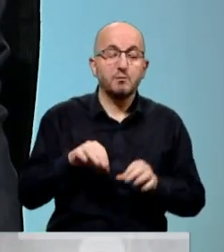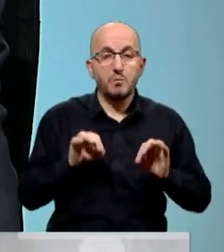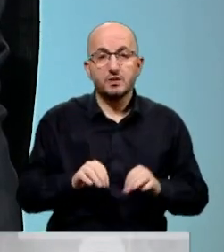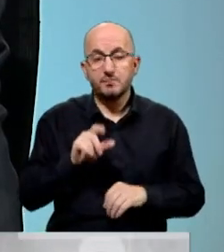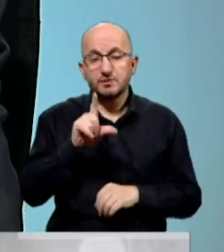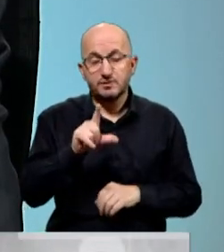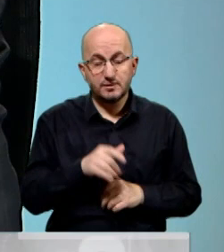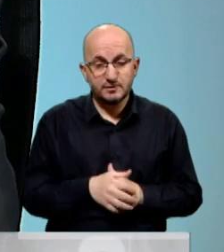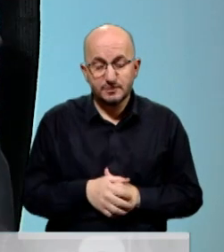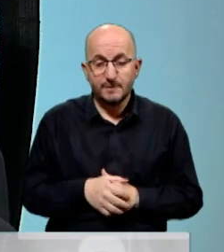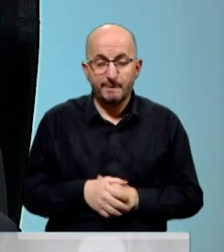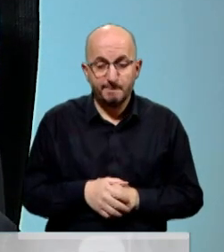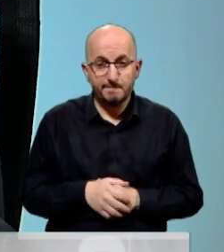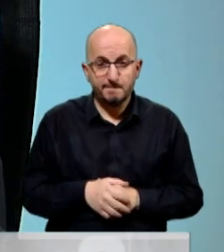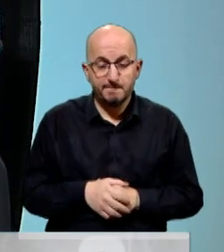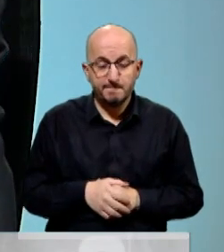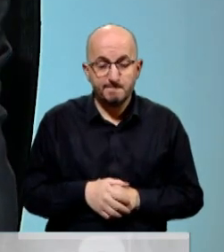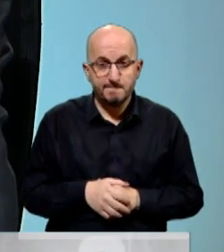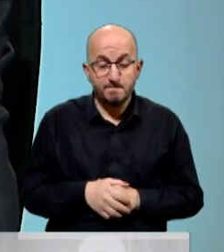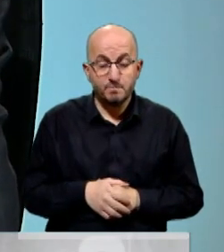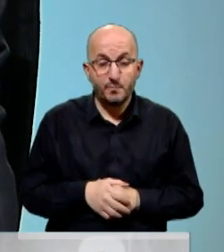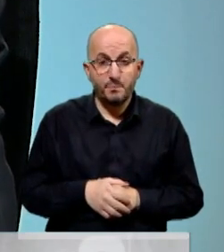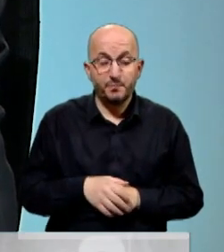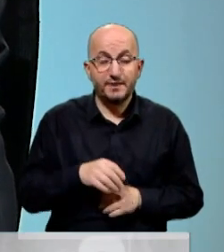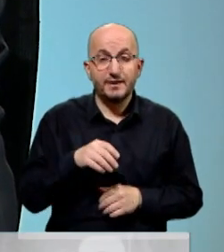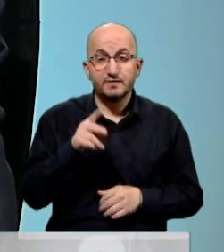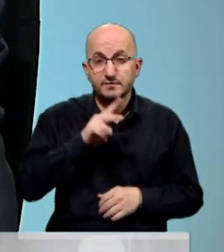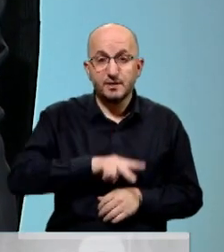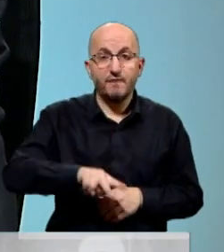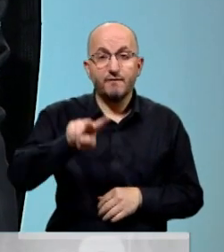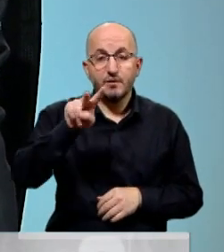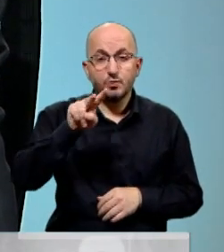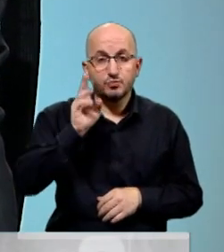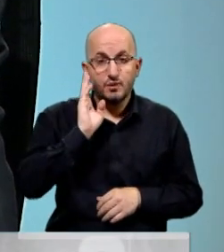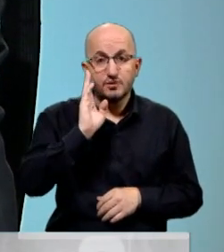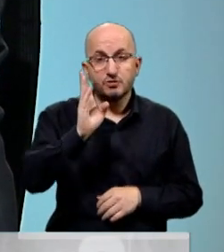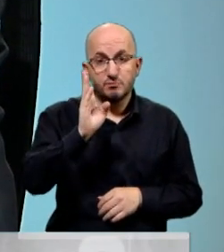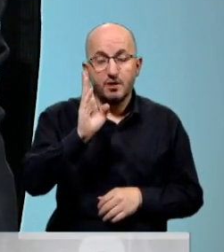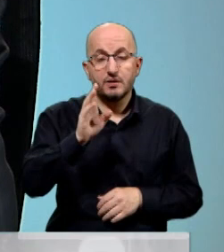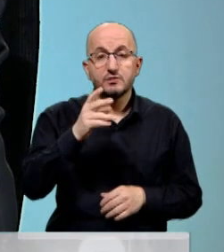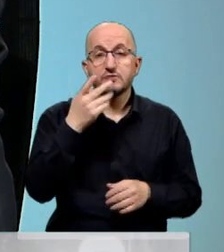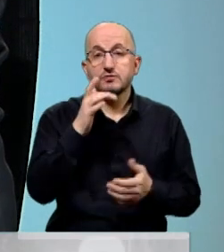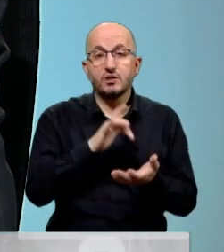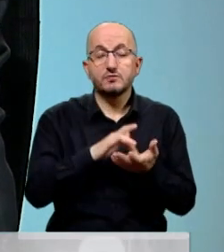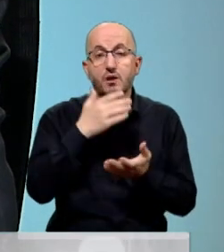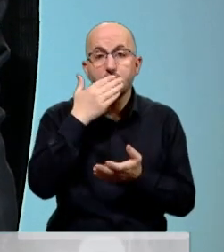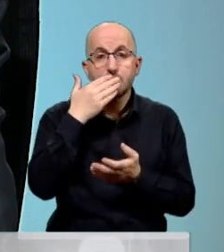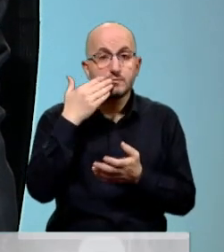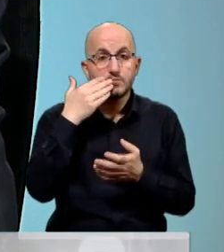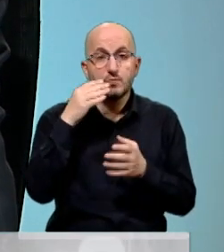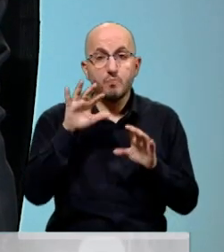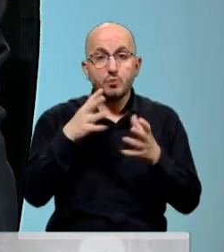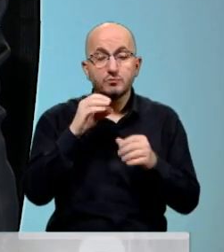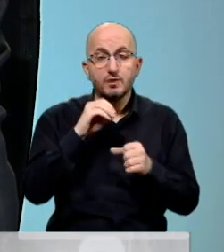lazım. Artık tekrar baştan başlaması gerekir. Yani sefer, yolculuğa çıkmak, kefaret orucunu